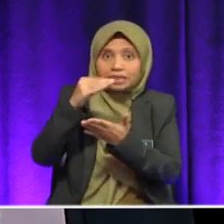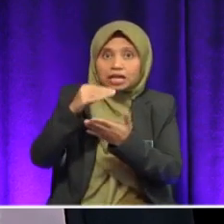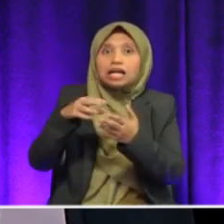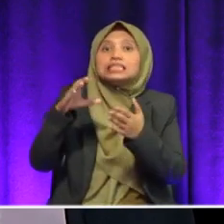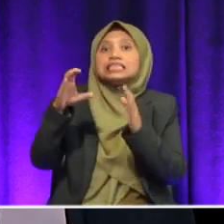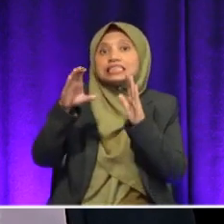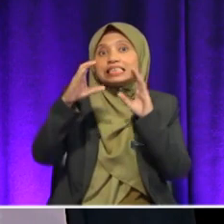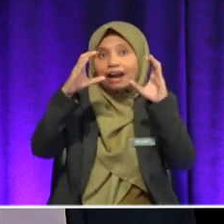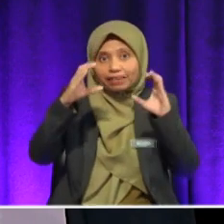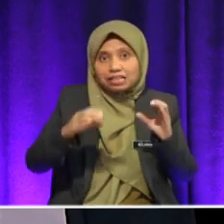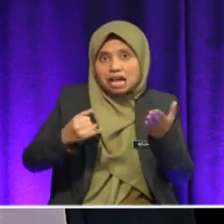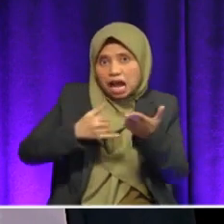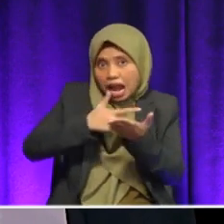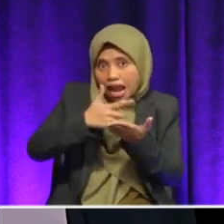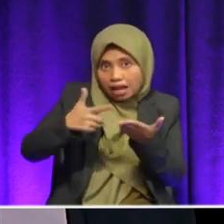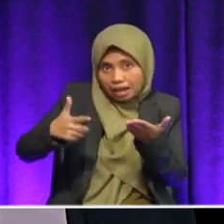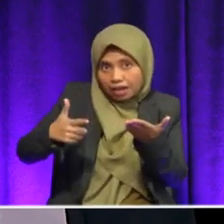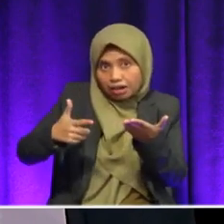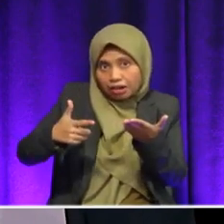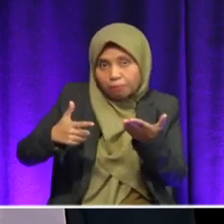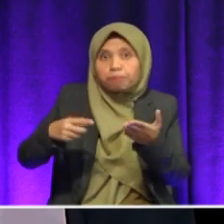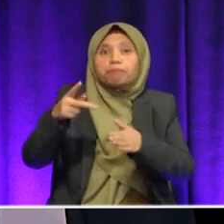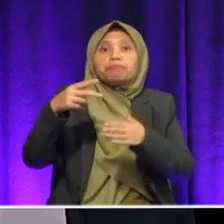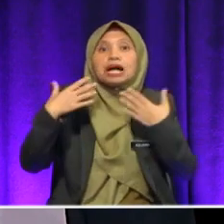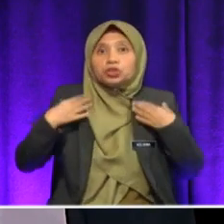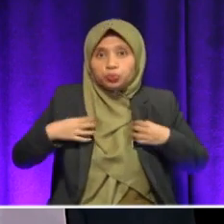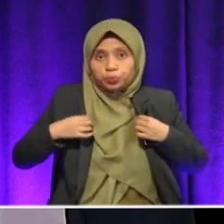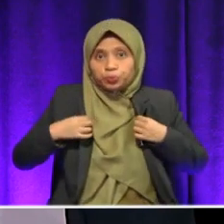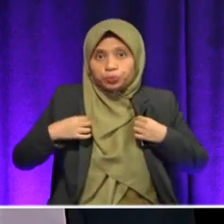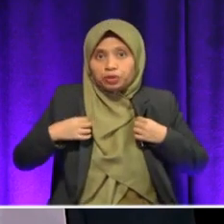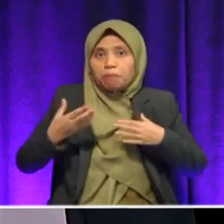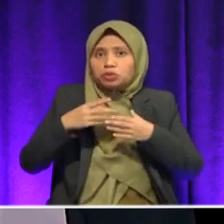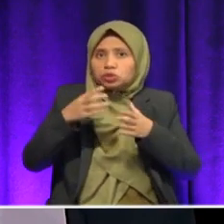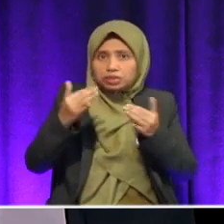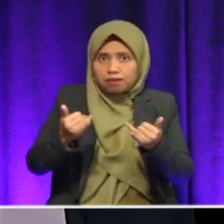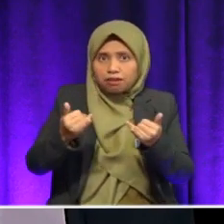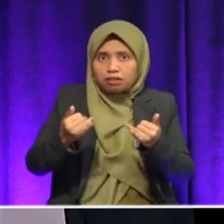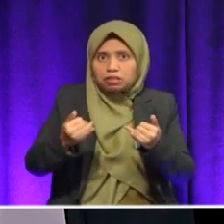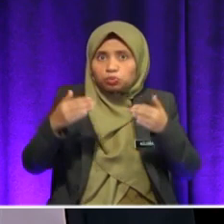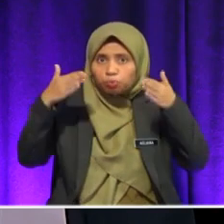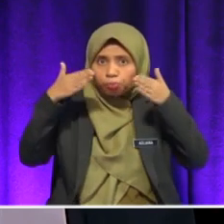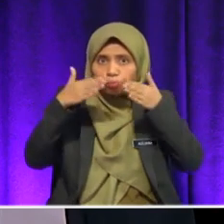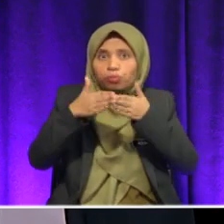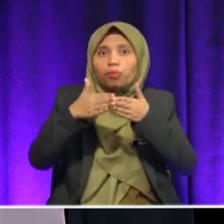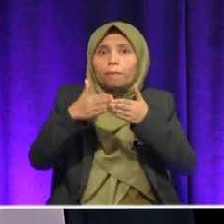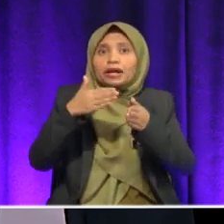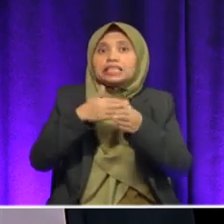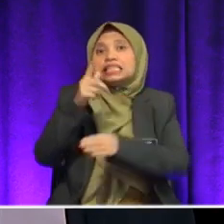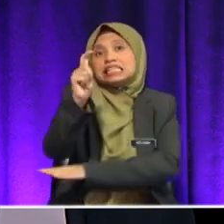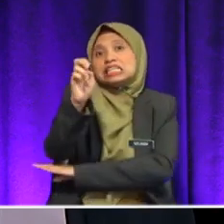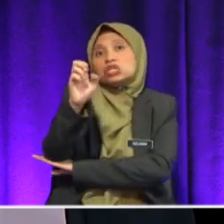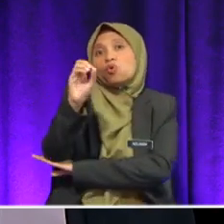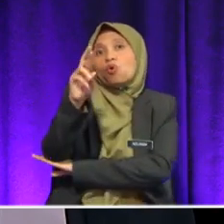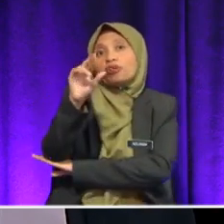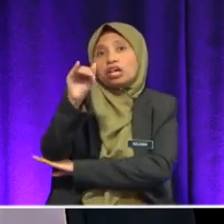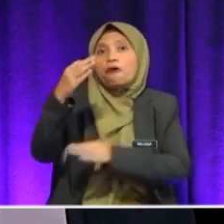nabian tapi di sini untuk modus 10 memiliki mempelajari dengan lebih terperinci Di mana mereka bukan saja yang mempelajari tentang teori fashion